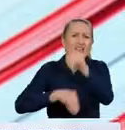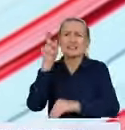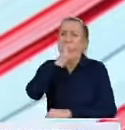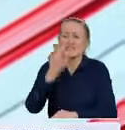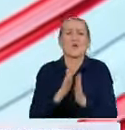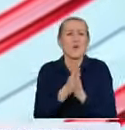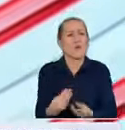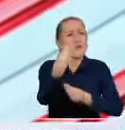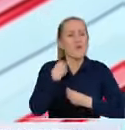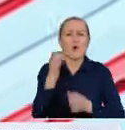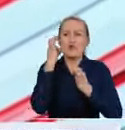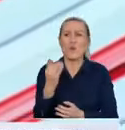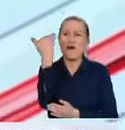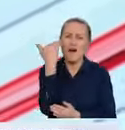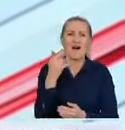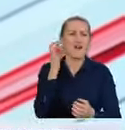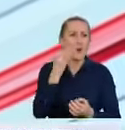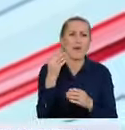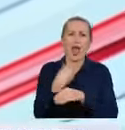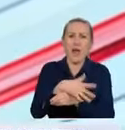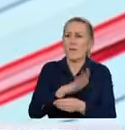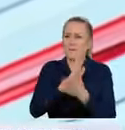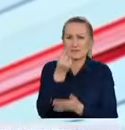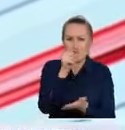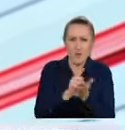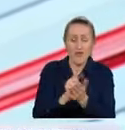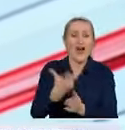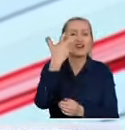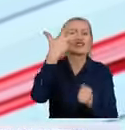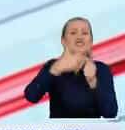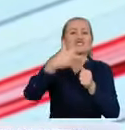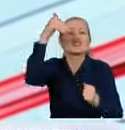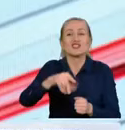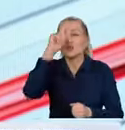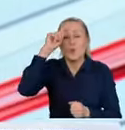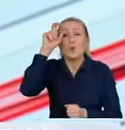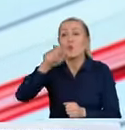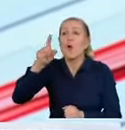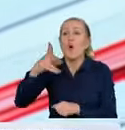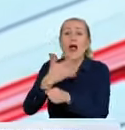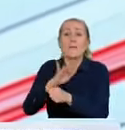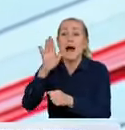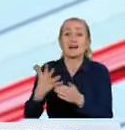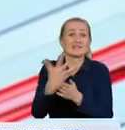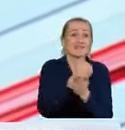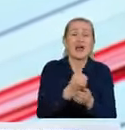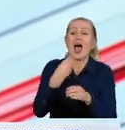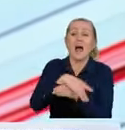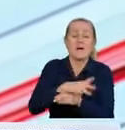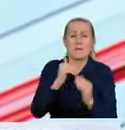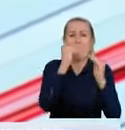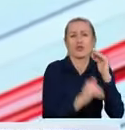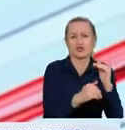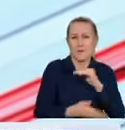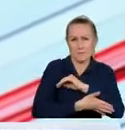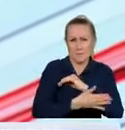godną emeryturę nieopodatkowaną. 330 tysięcy emerytów pobiera emeryturę poniżej minimalnej, młodzi ludzie nie mają mieszkania,